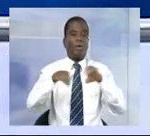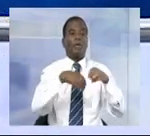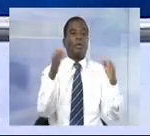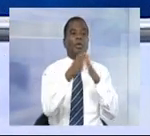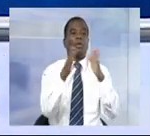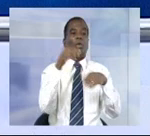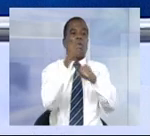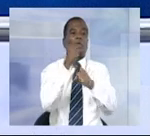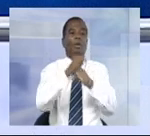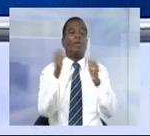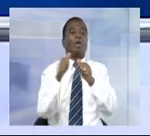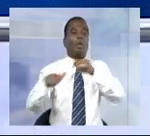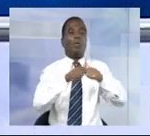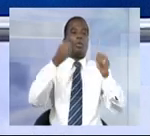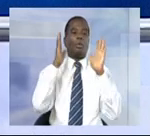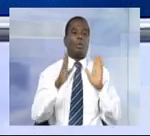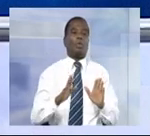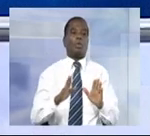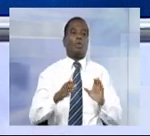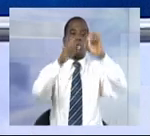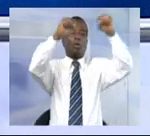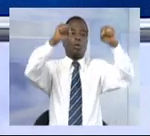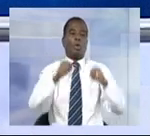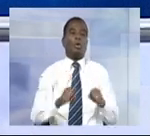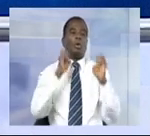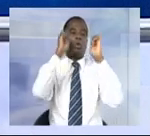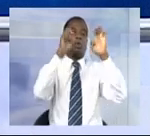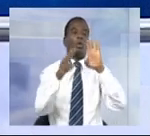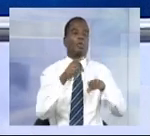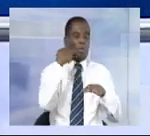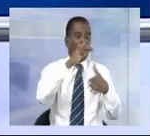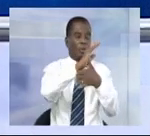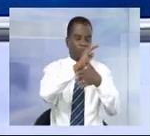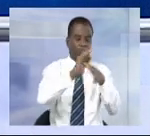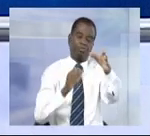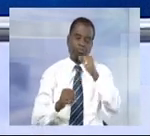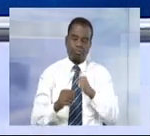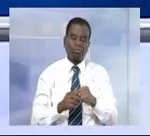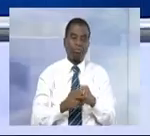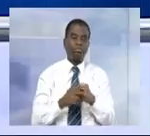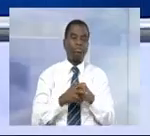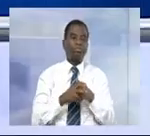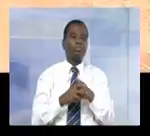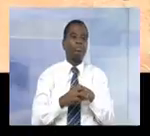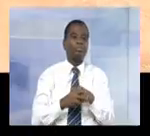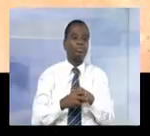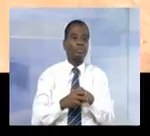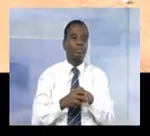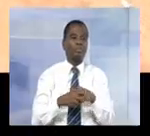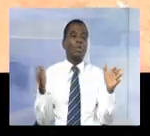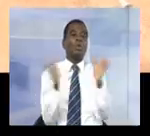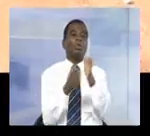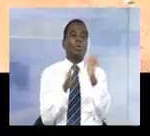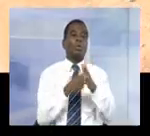de travail avec les acteurs du système éducatif. Reportage Christelle Nda et Grace Kandou.